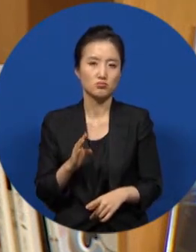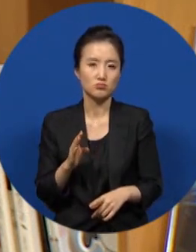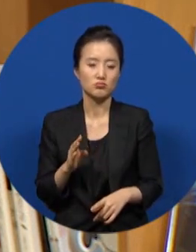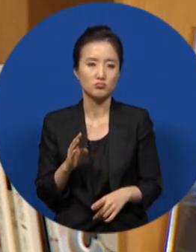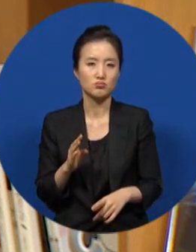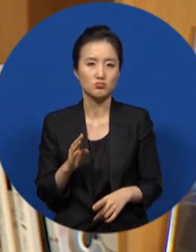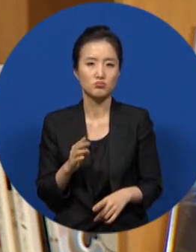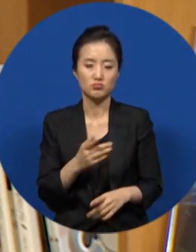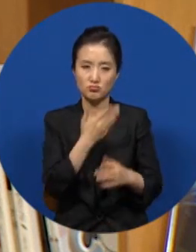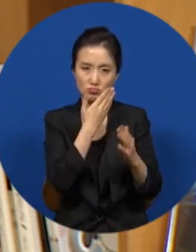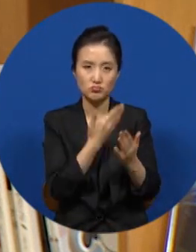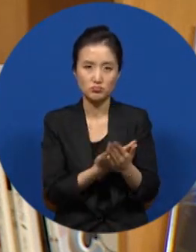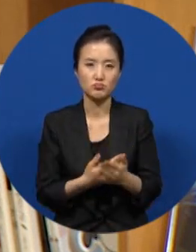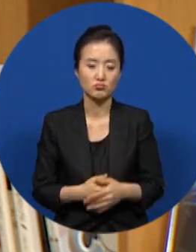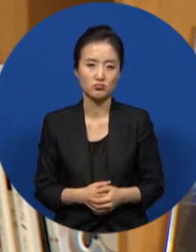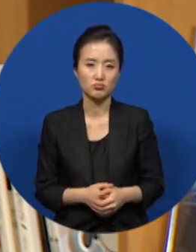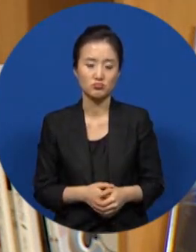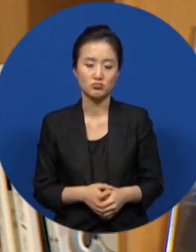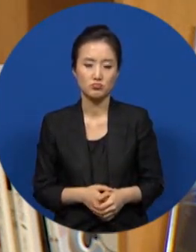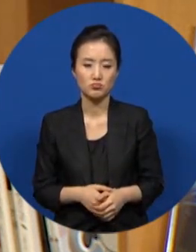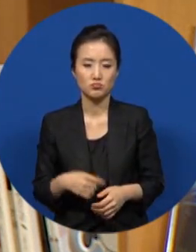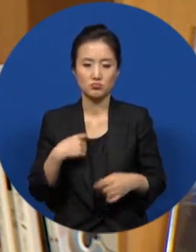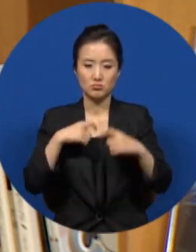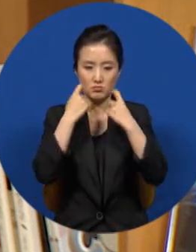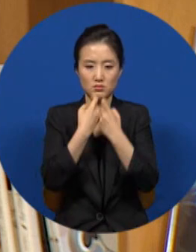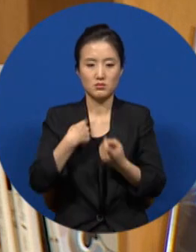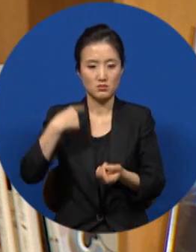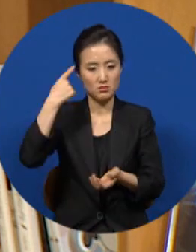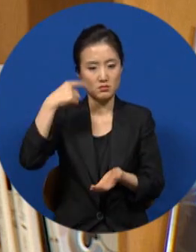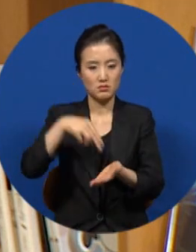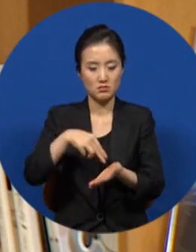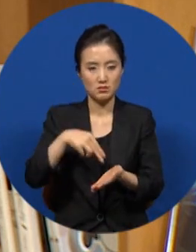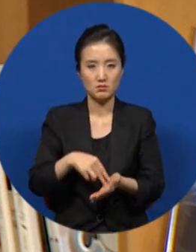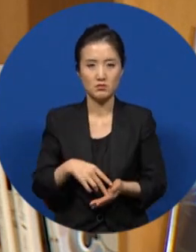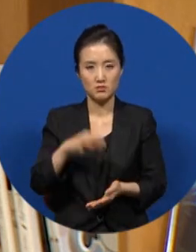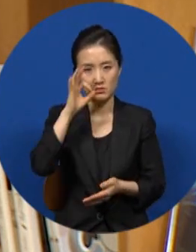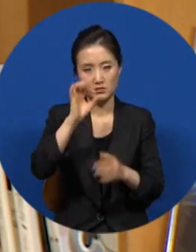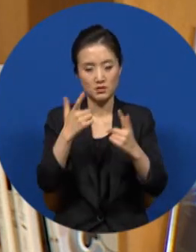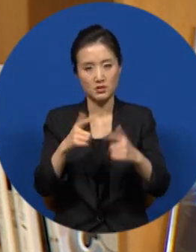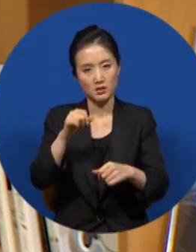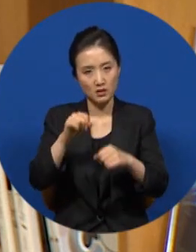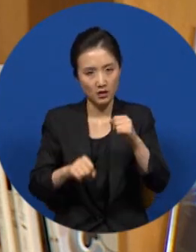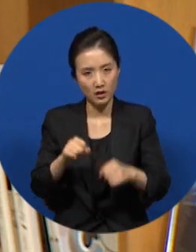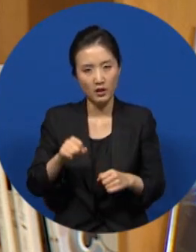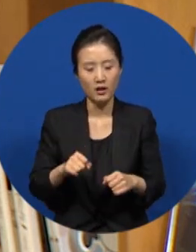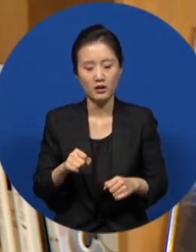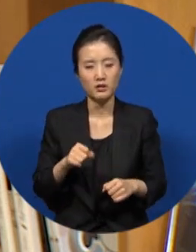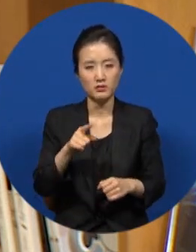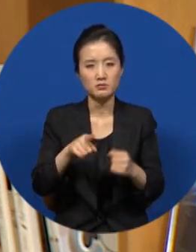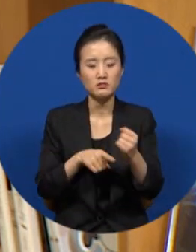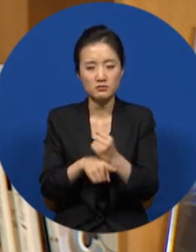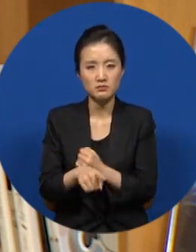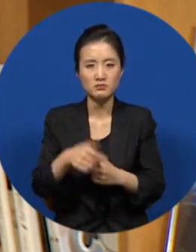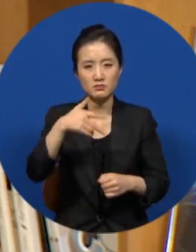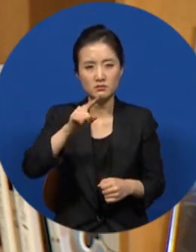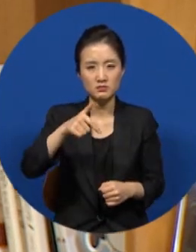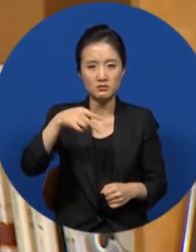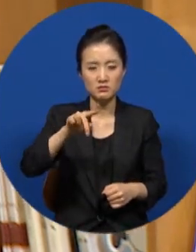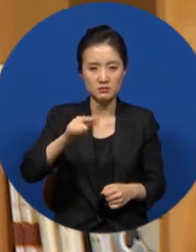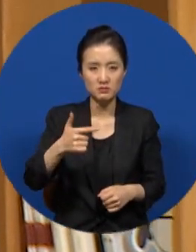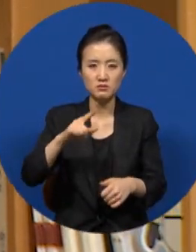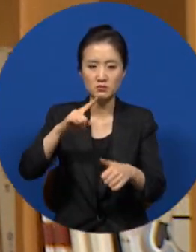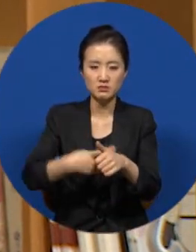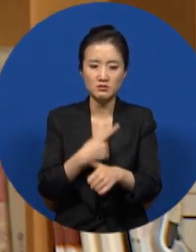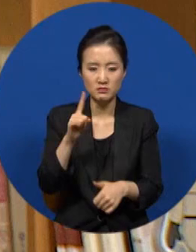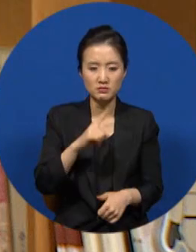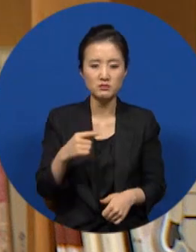근데 개인적으로 봤을 때는 적선은 보이지 않는 행동을 계속했을 때 보이지 않는 선을 행하는 걸 적선이라고, 그 적선하게 되면